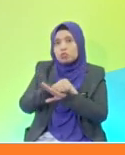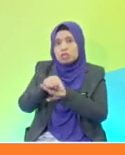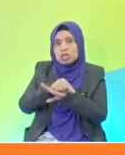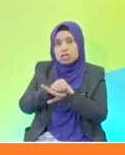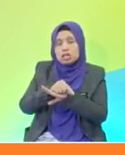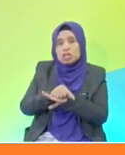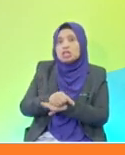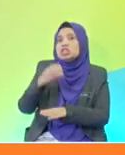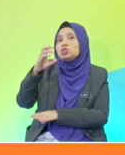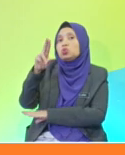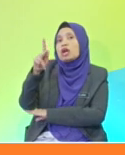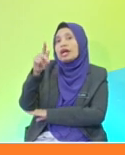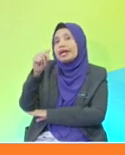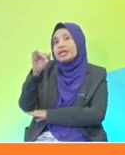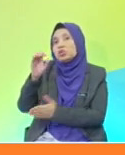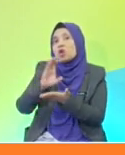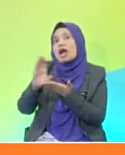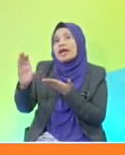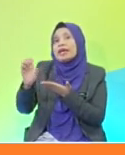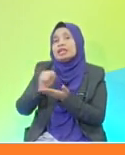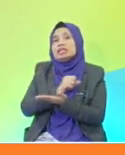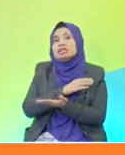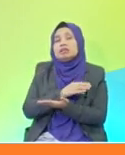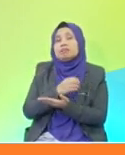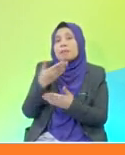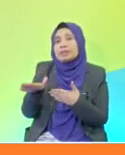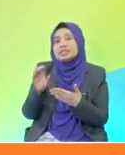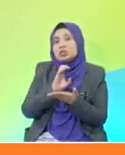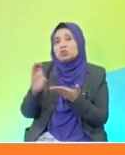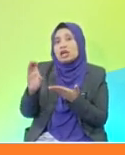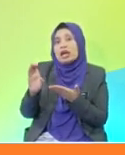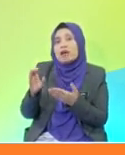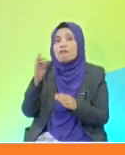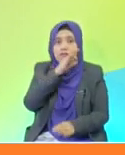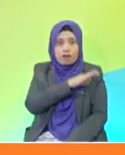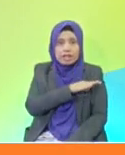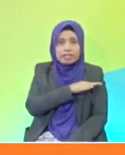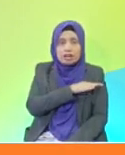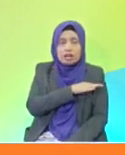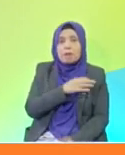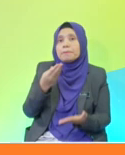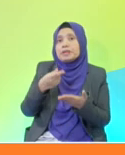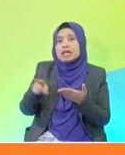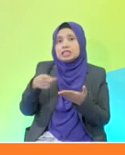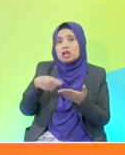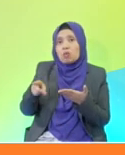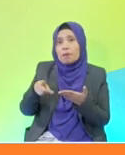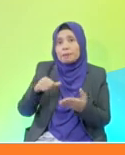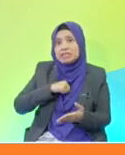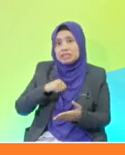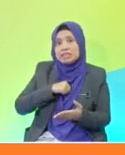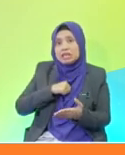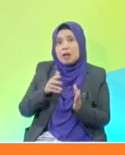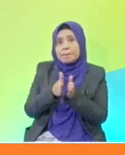Cukai pendapatan pelepasan Cukai faedah belanjaan pribadi permintaan